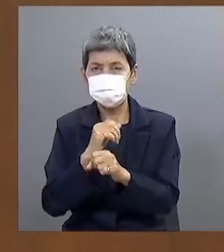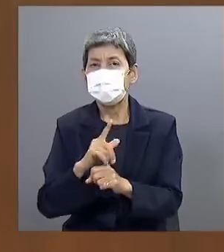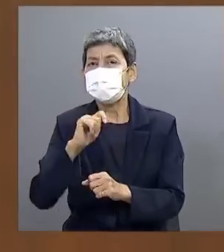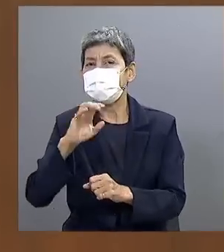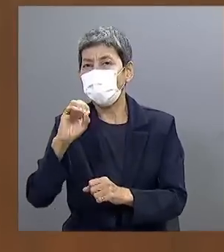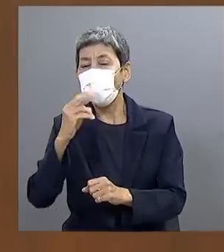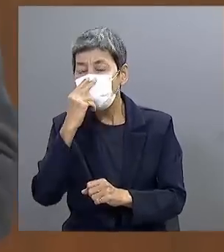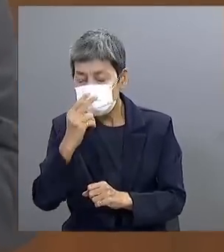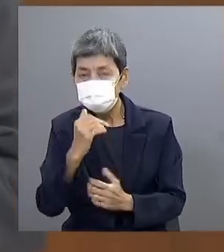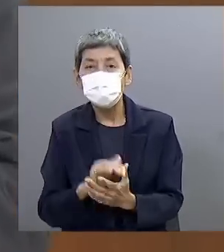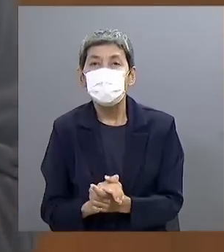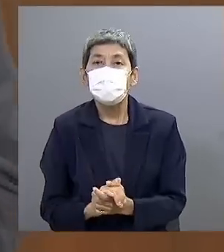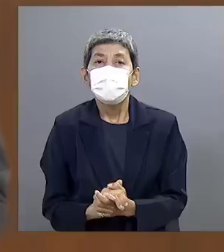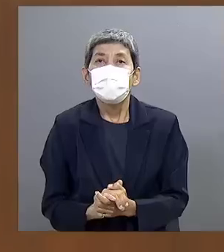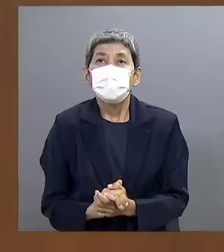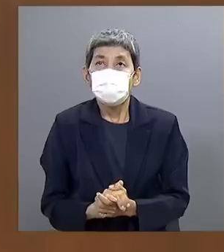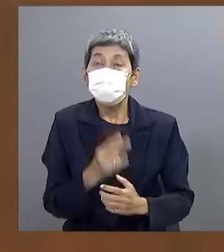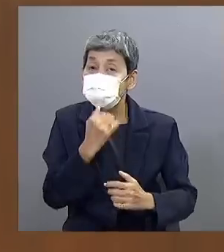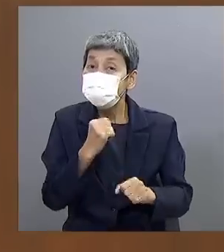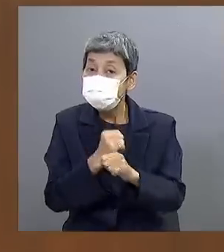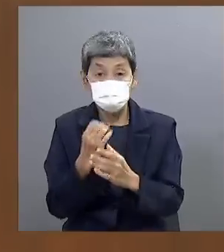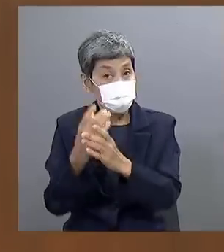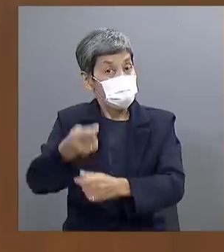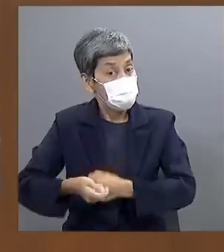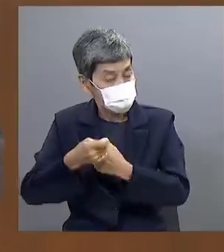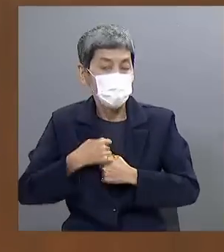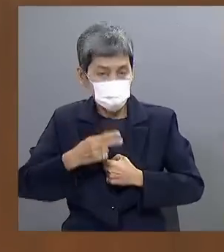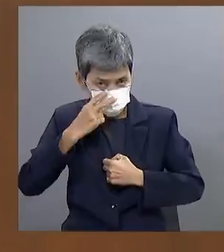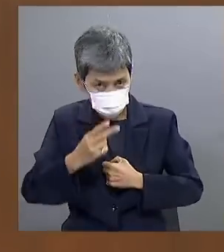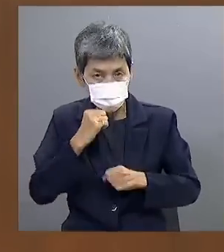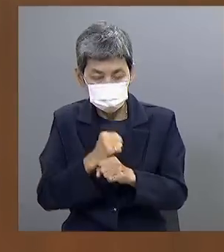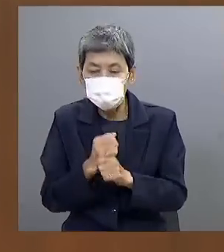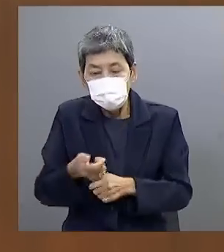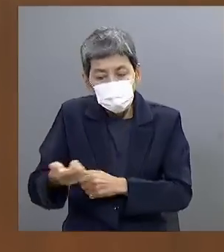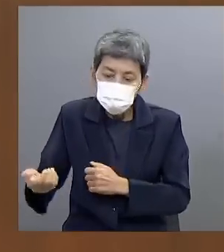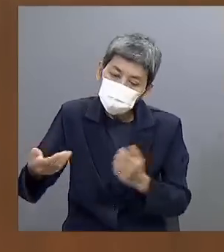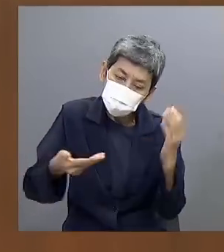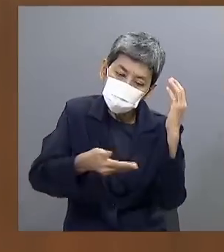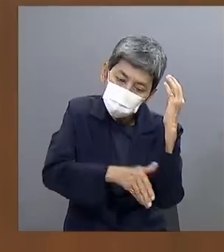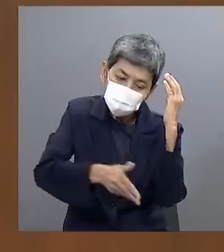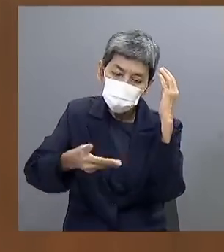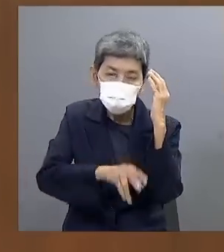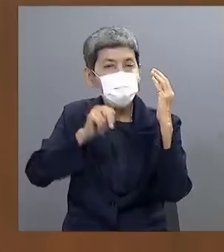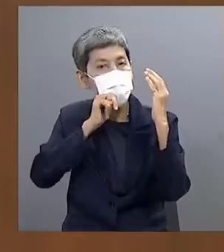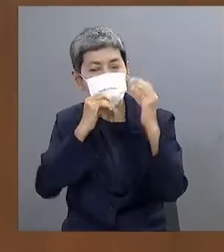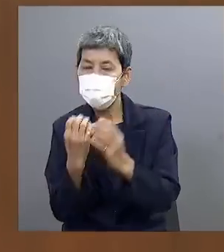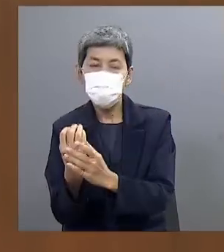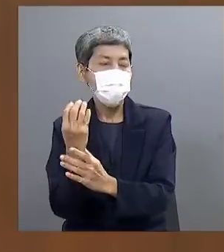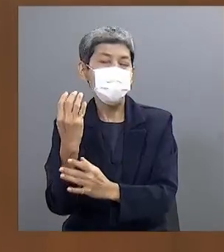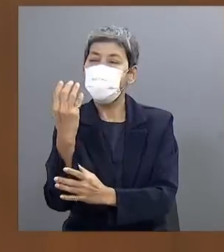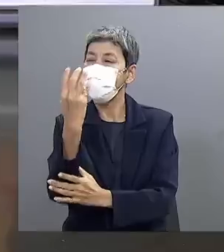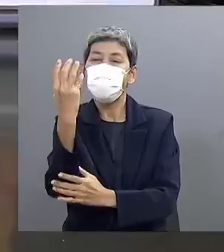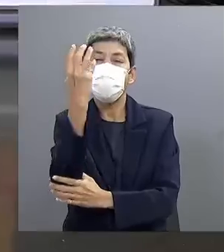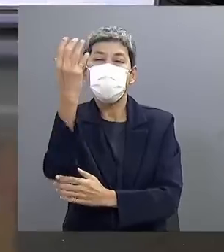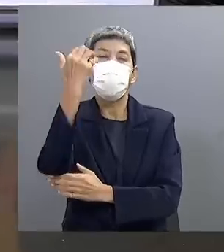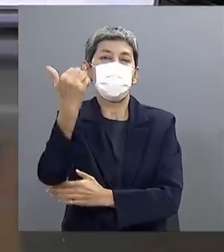ติเส้นรีพอร์ตติ้งค่ะไม่ใช่แค่ปลูกแล้วจบนะคะแต่ว่าเราจะยังดูแลช่วยกันให้ต้นไม้เหล่านี้เติบโตไปพร้อมๆกันด้วยค่ะนี่เป็นสถาน